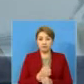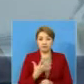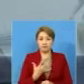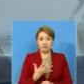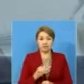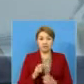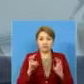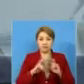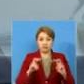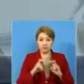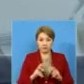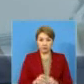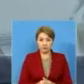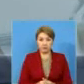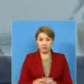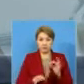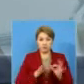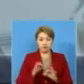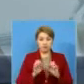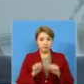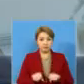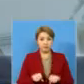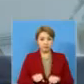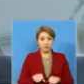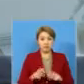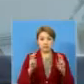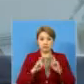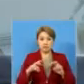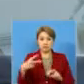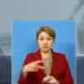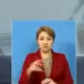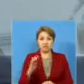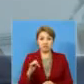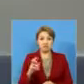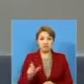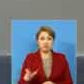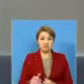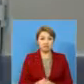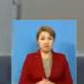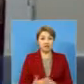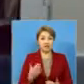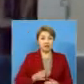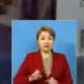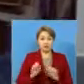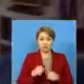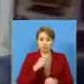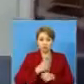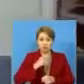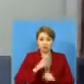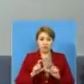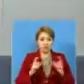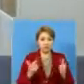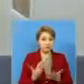5 лабораторий. За сутки мы можем исследовать 2400 человек. В регионе могут ужесточить карантин в